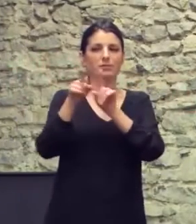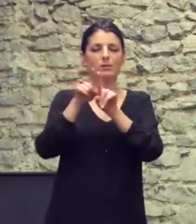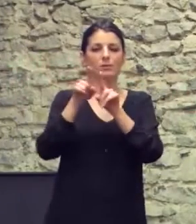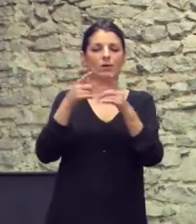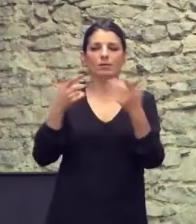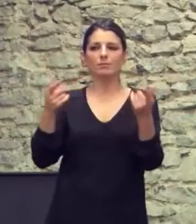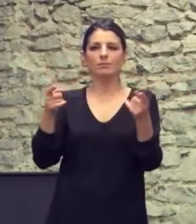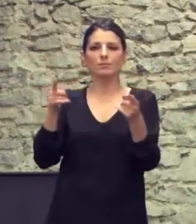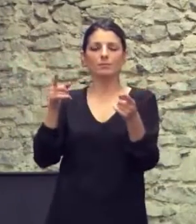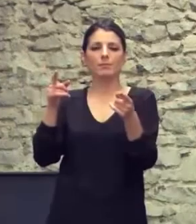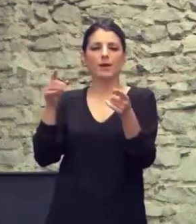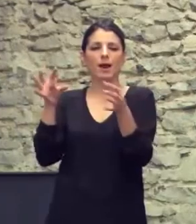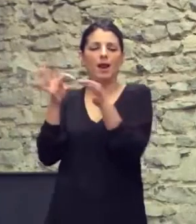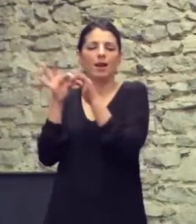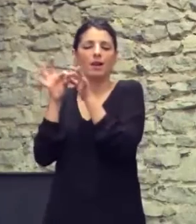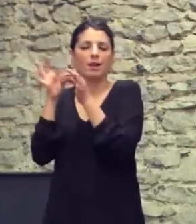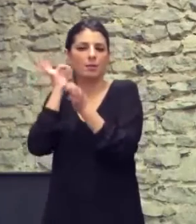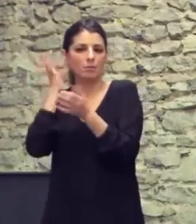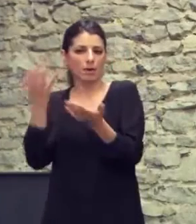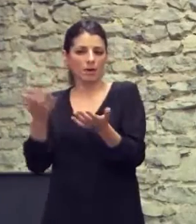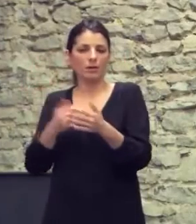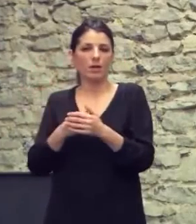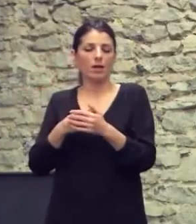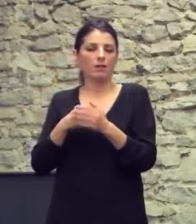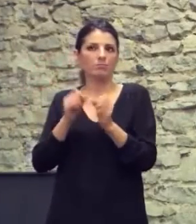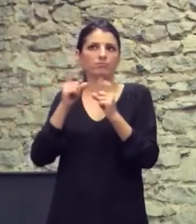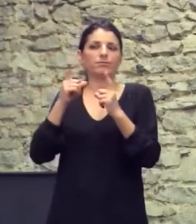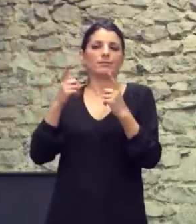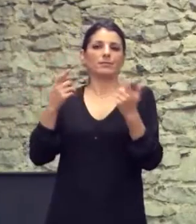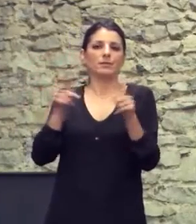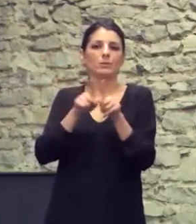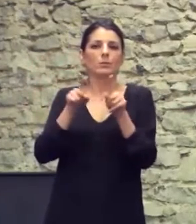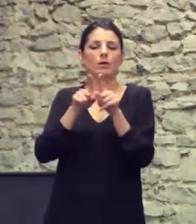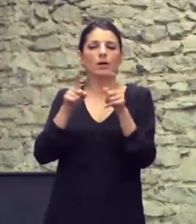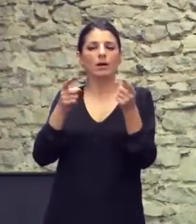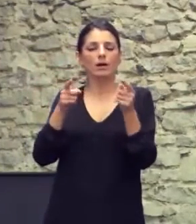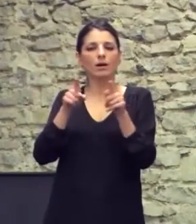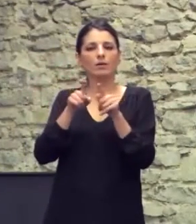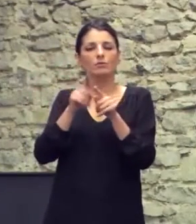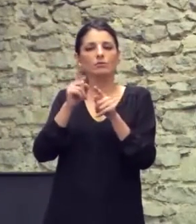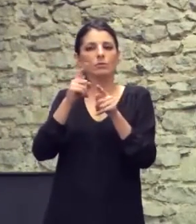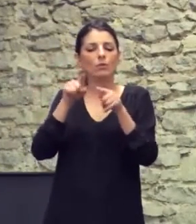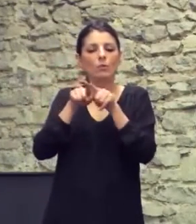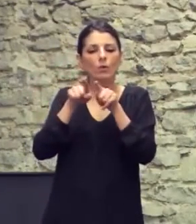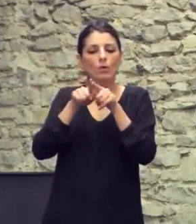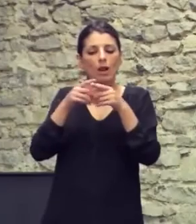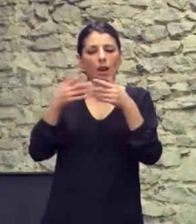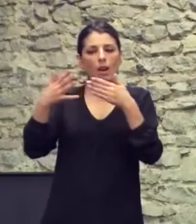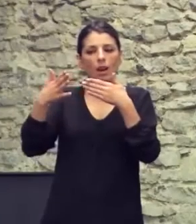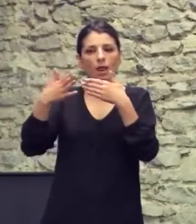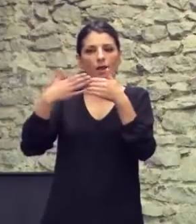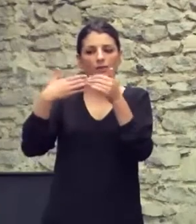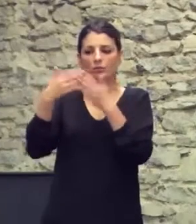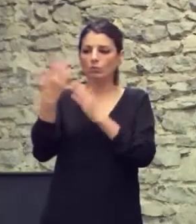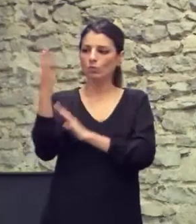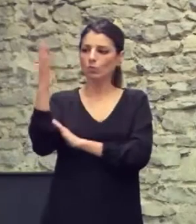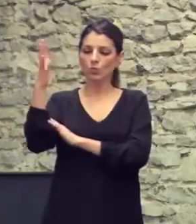gorputz esaten du, ez? Nola aldatzen den norbera esku bat gainean jartzeagatik bakarrik, ez? Esku batek